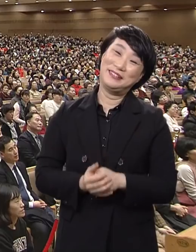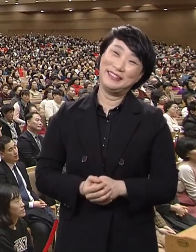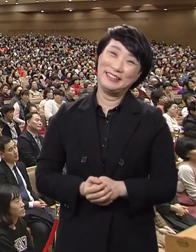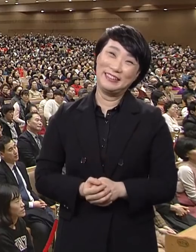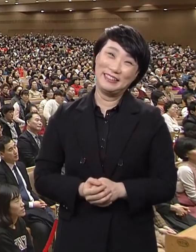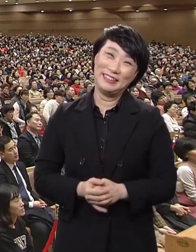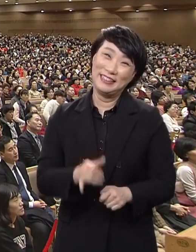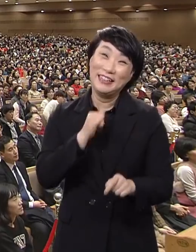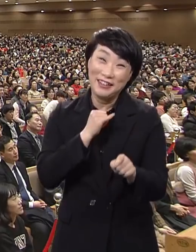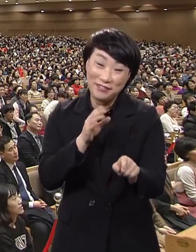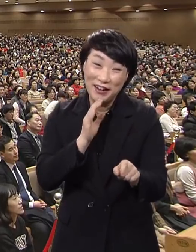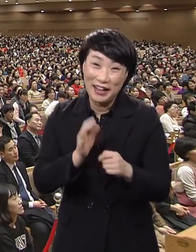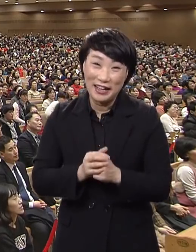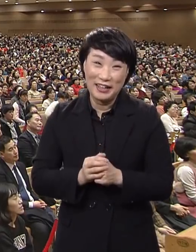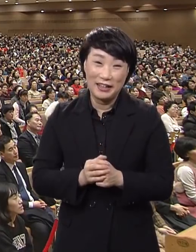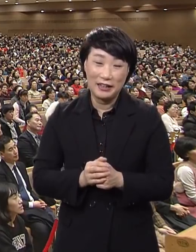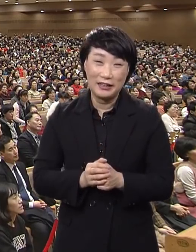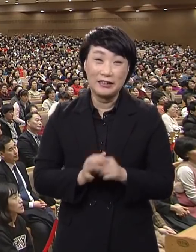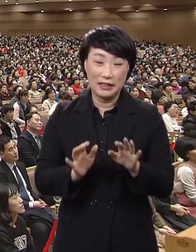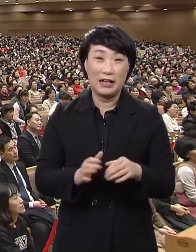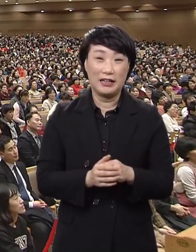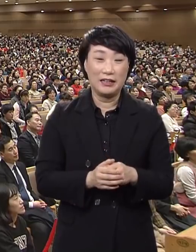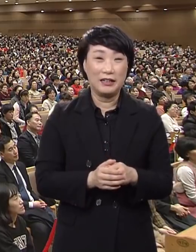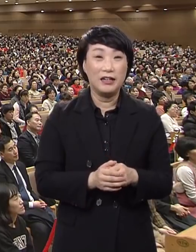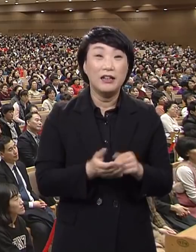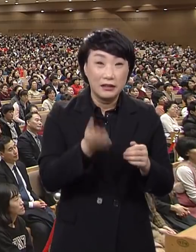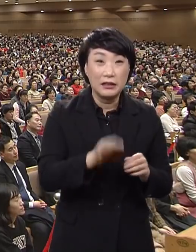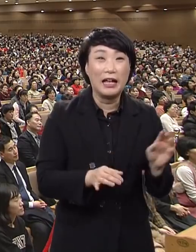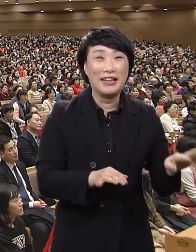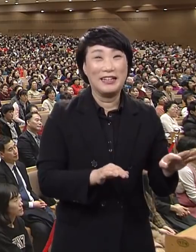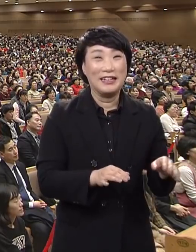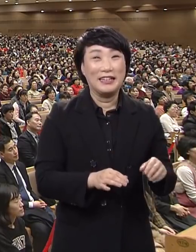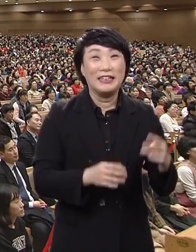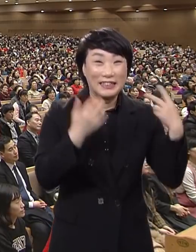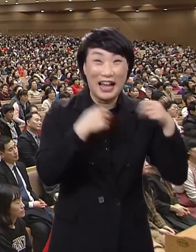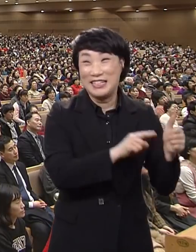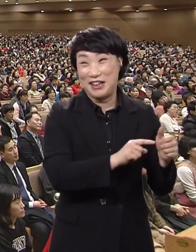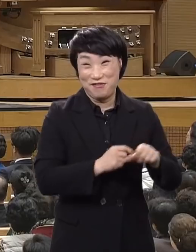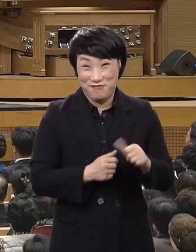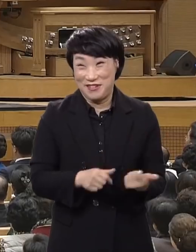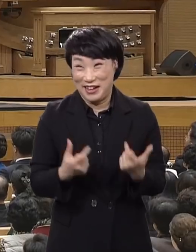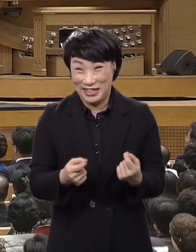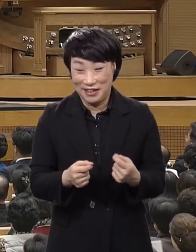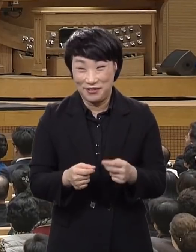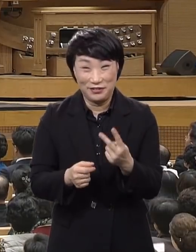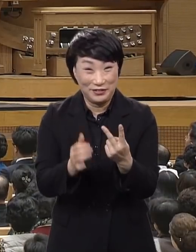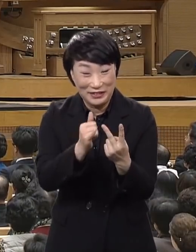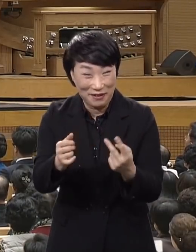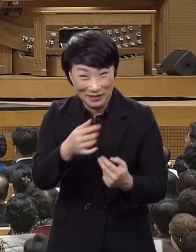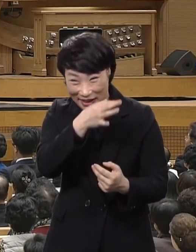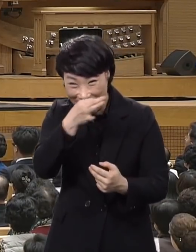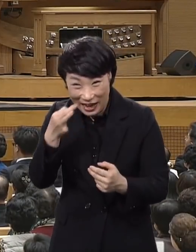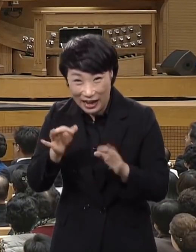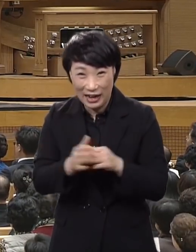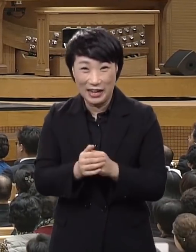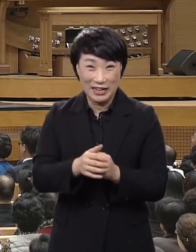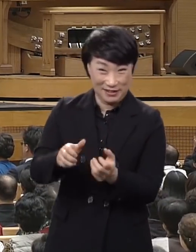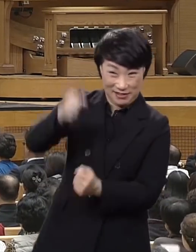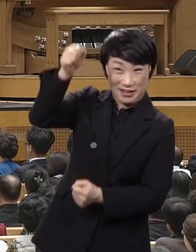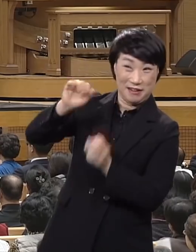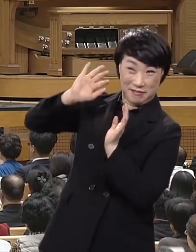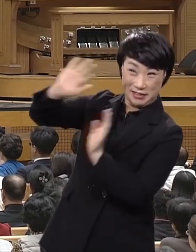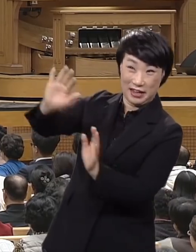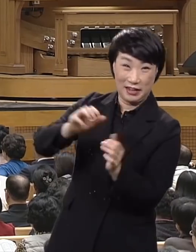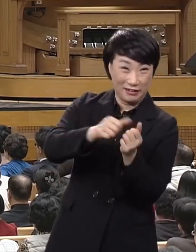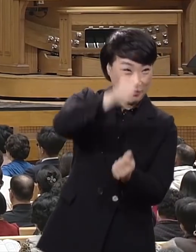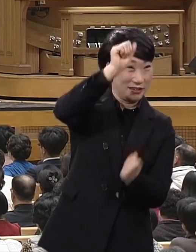거요? 네, 다니엘은 죽었다 이제. 예. 그리고 이제 방을 붙이고 선포를